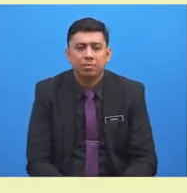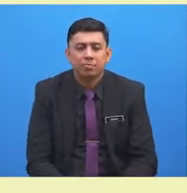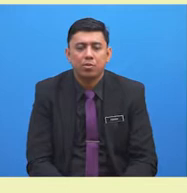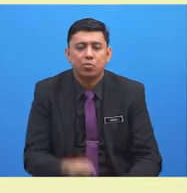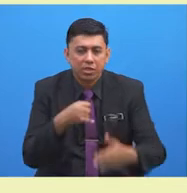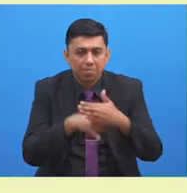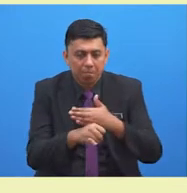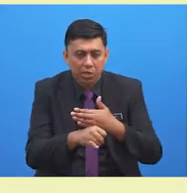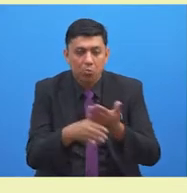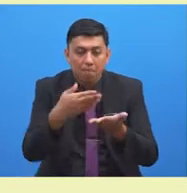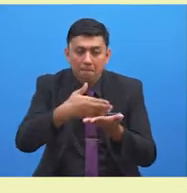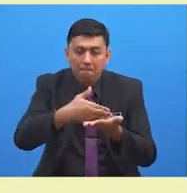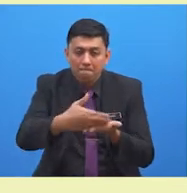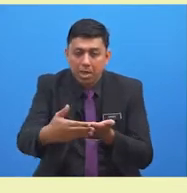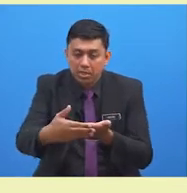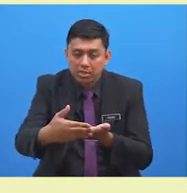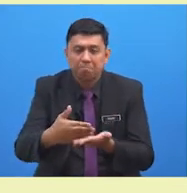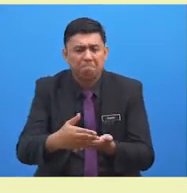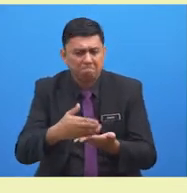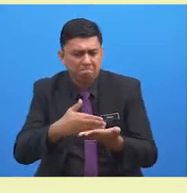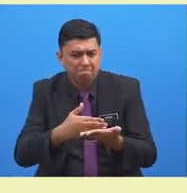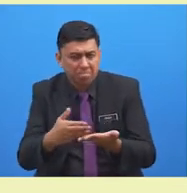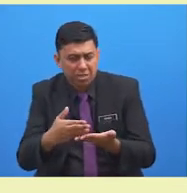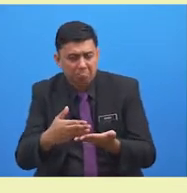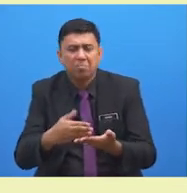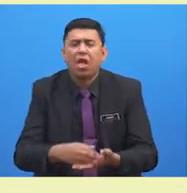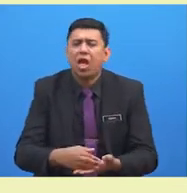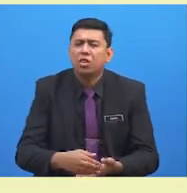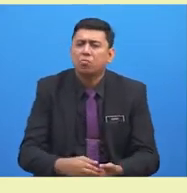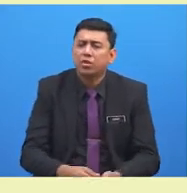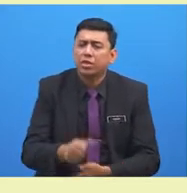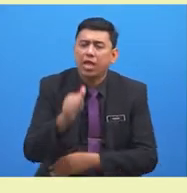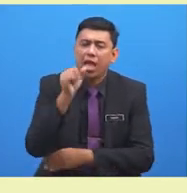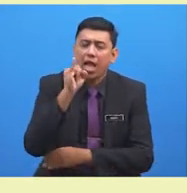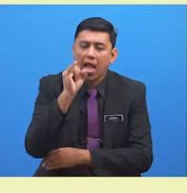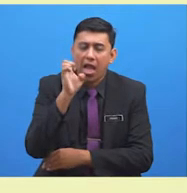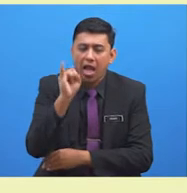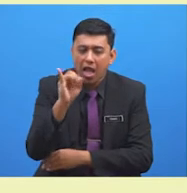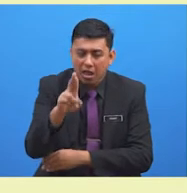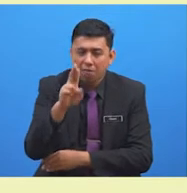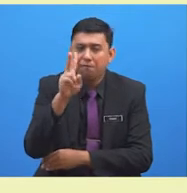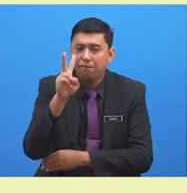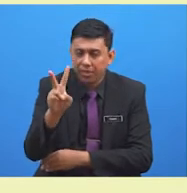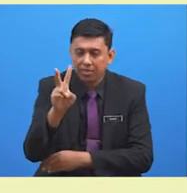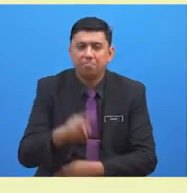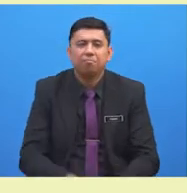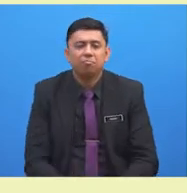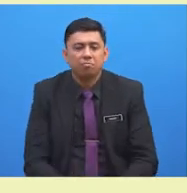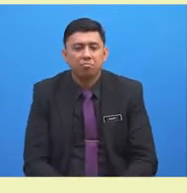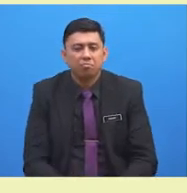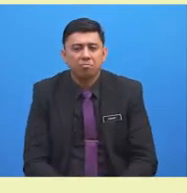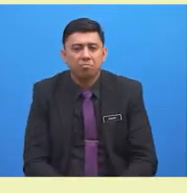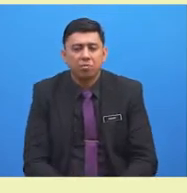RV. Isi padu baki merupakan jumlah udara yang tinggal di dalam paru-paru dan tidak